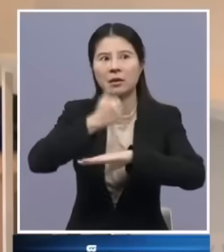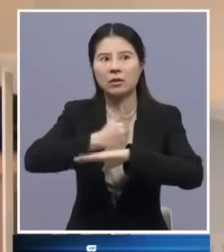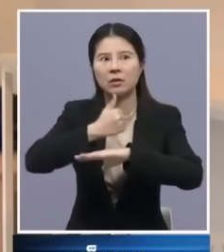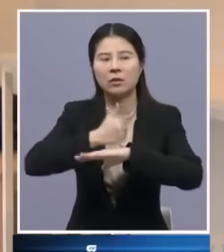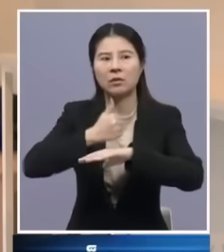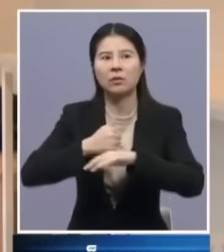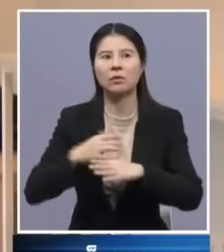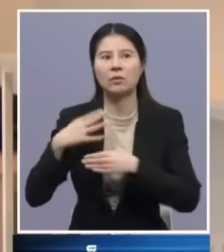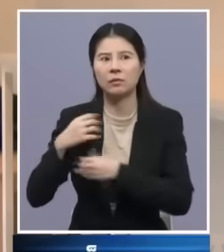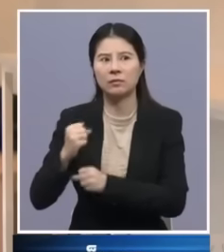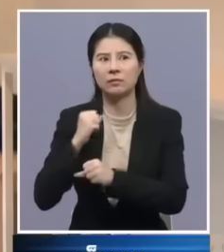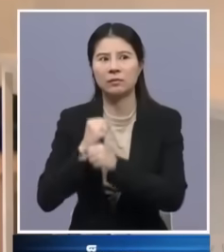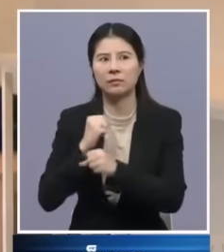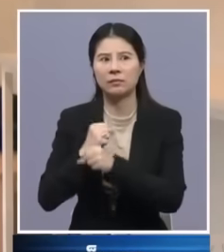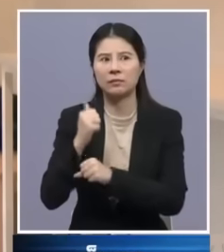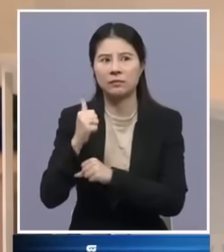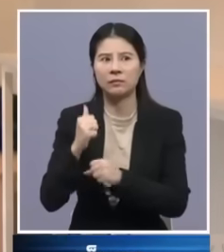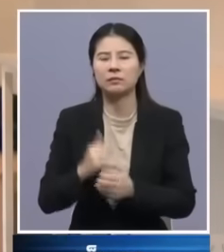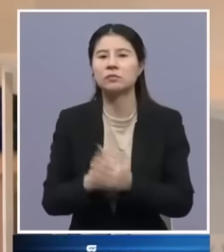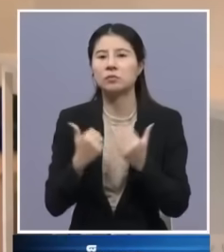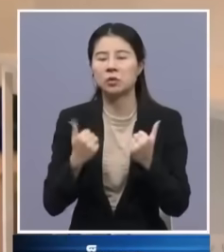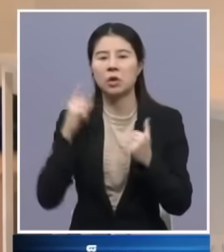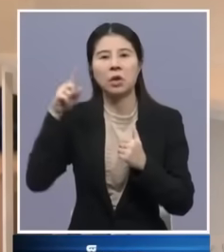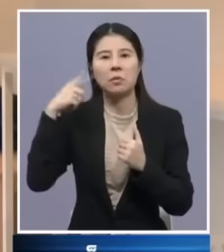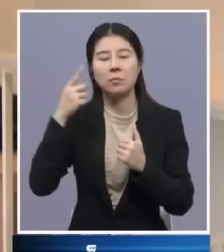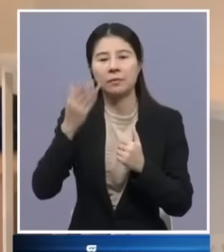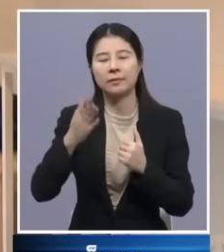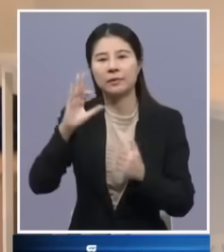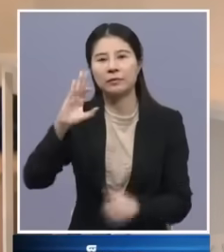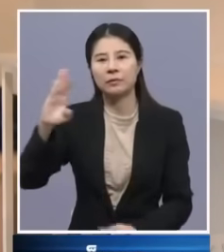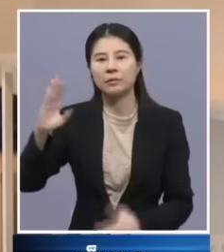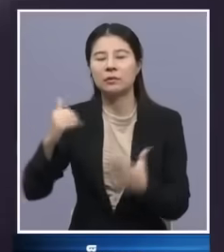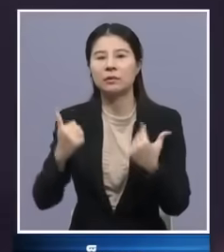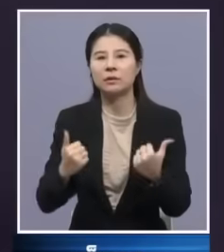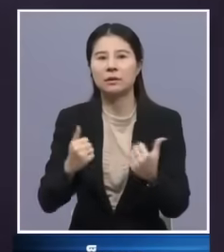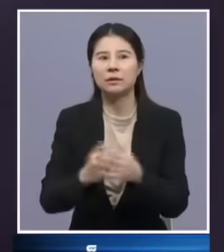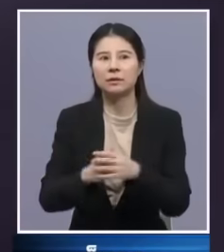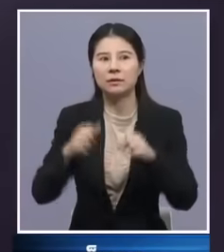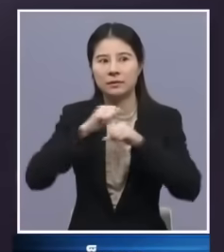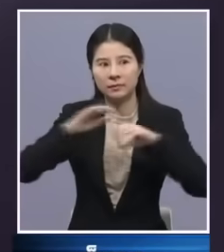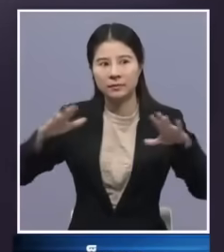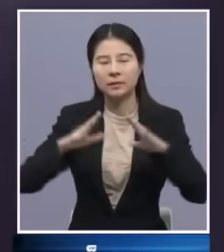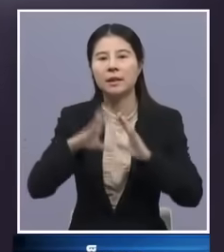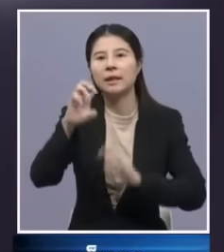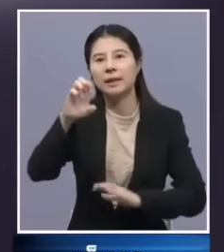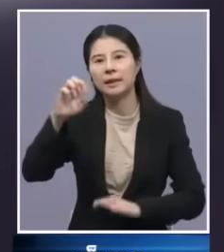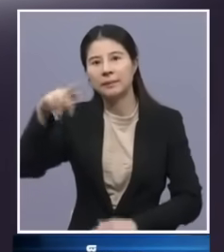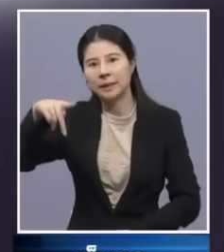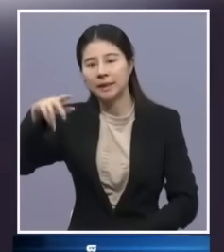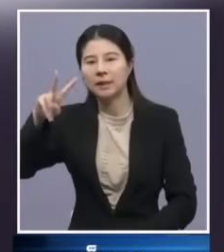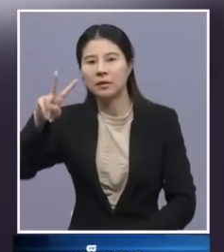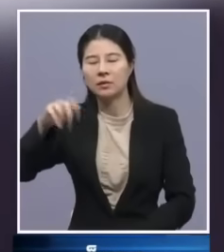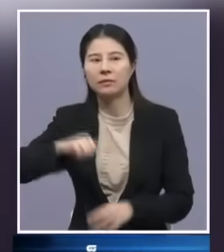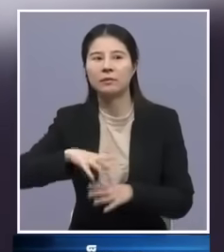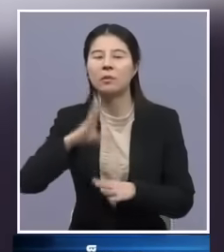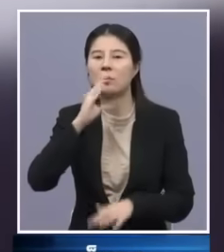ค่ะขณะเดียวกันพอไปดูความเคลื่อนไหวของมาดามเดียใน Facebook นะล่าสุดมีการปล่อยคลิปEP 2มาอีกแล้วคุณผู้ชมคะ